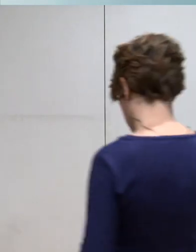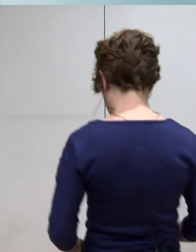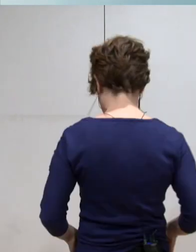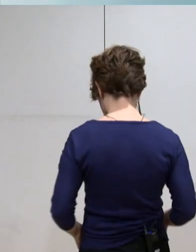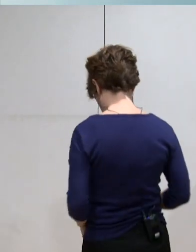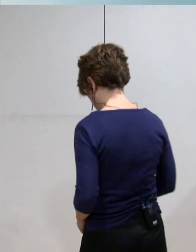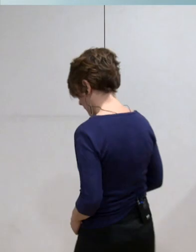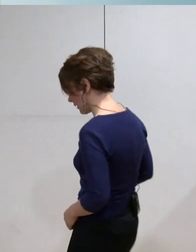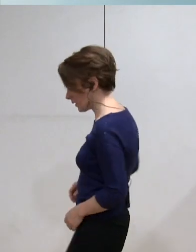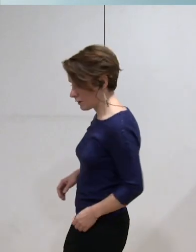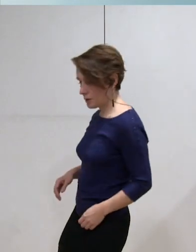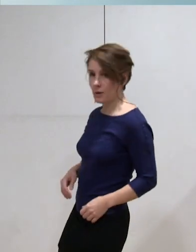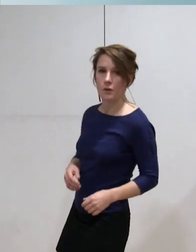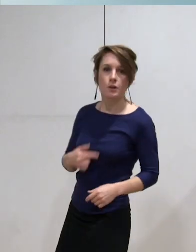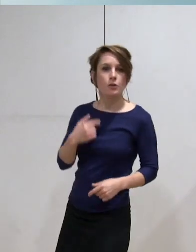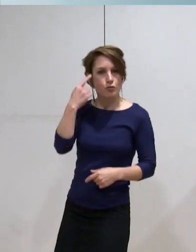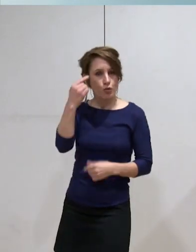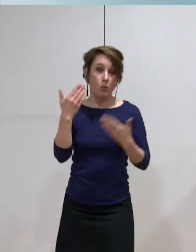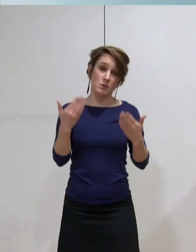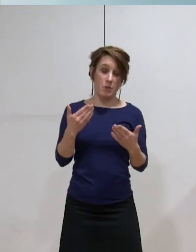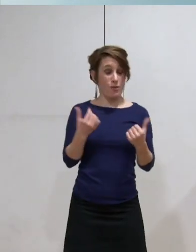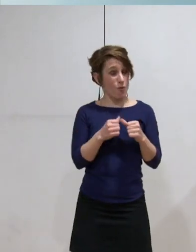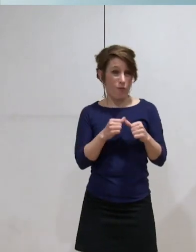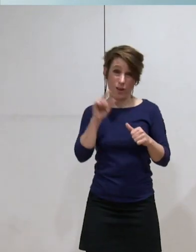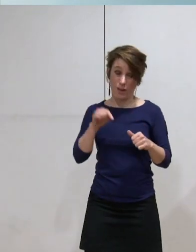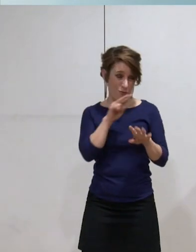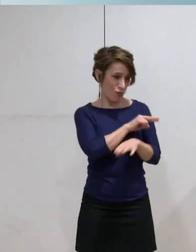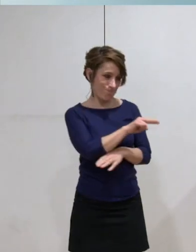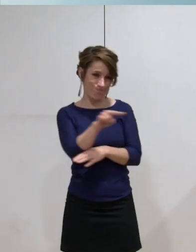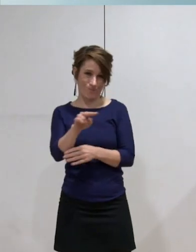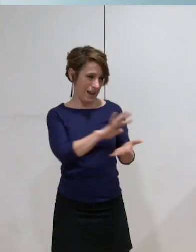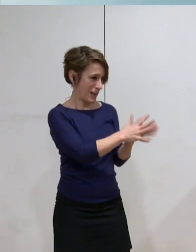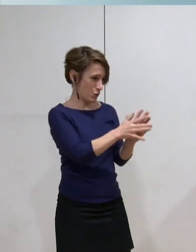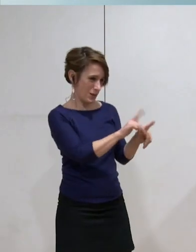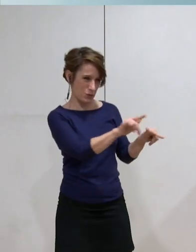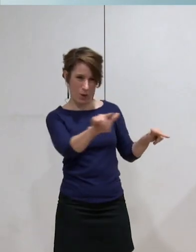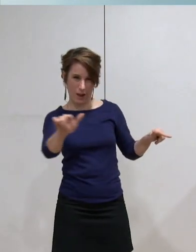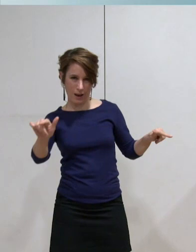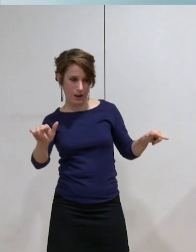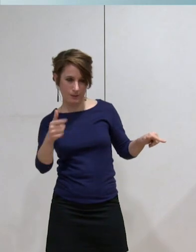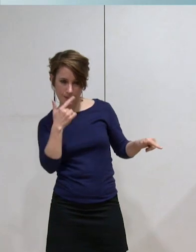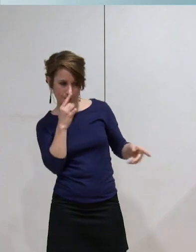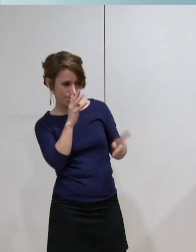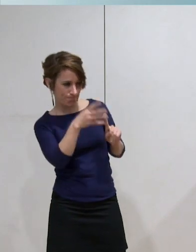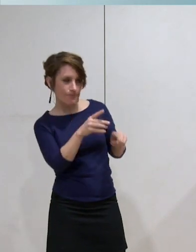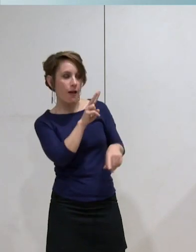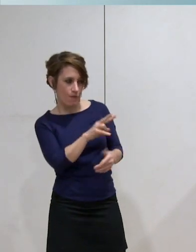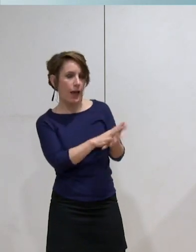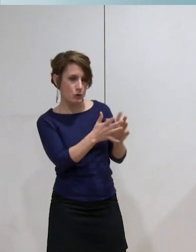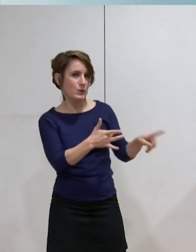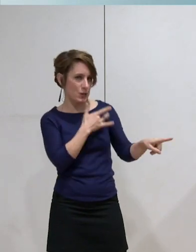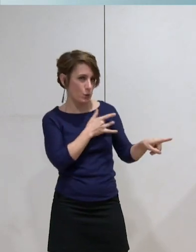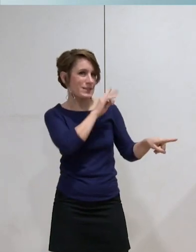où nous allons quand même devoir regarder certaines associations et constater celles qui sont vraiment utiles et celles qui le sont